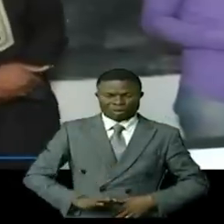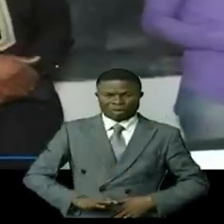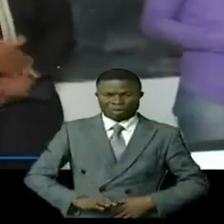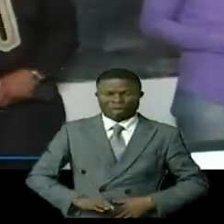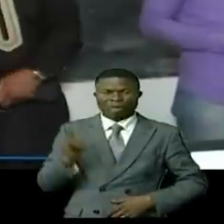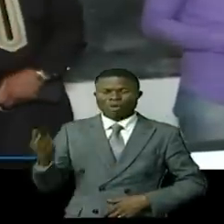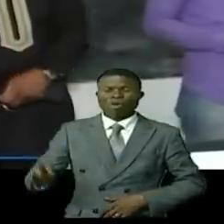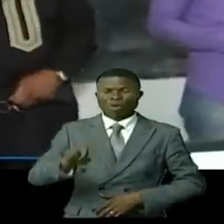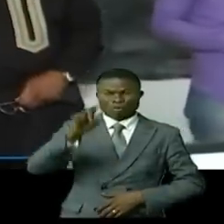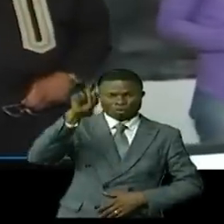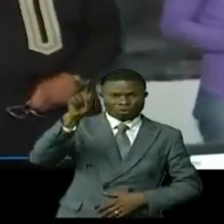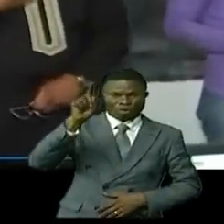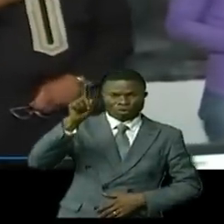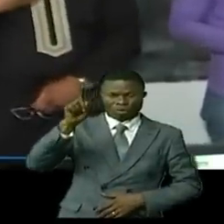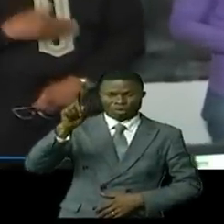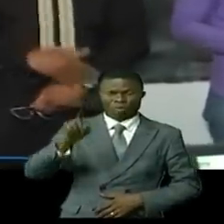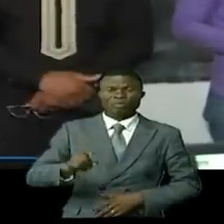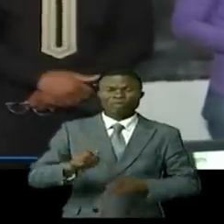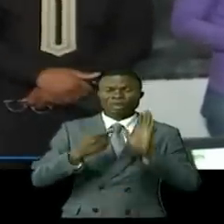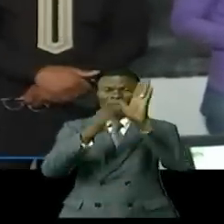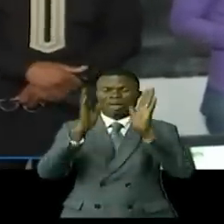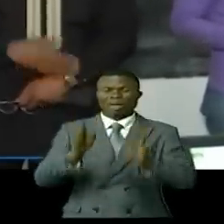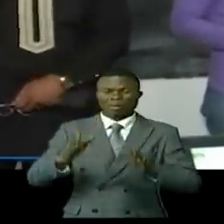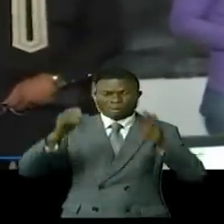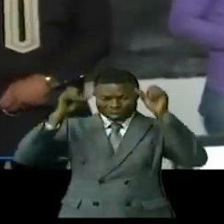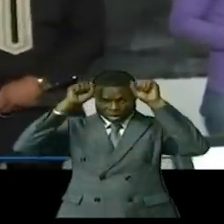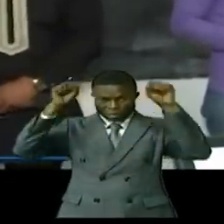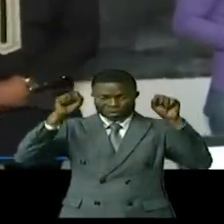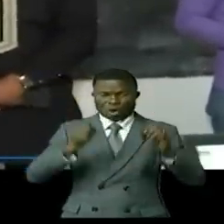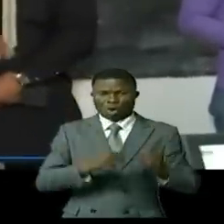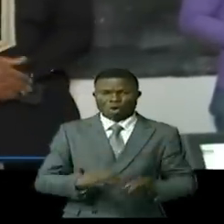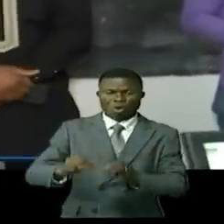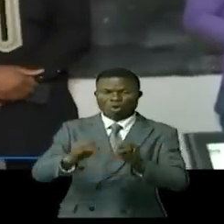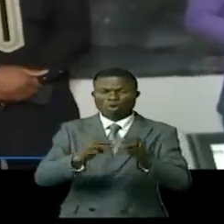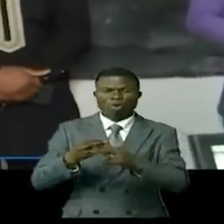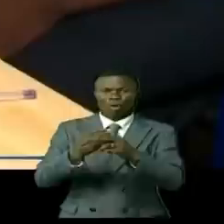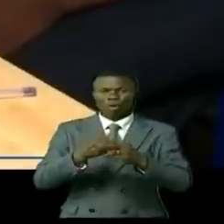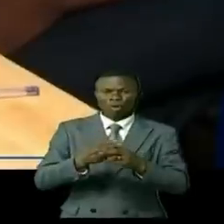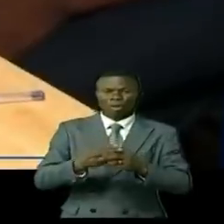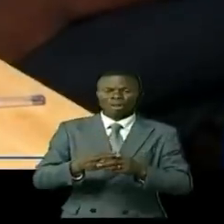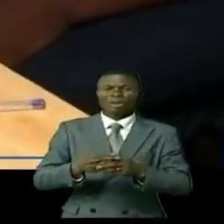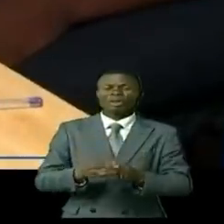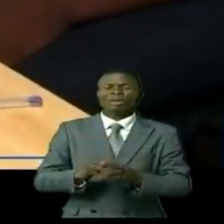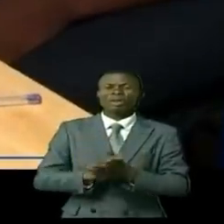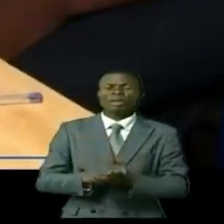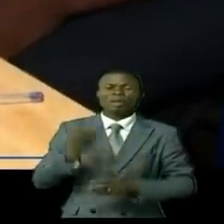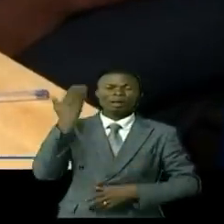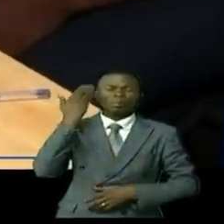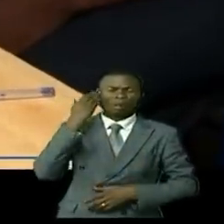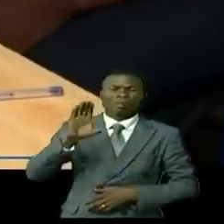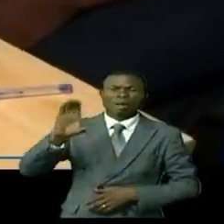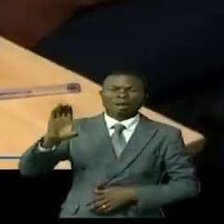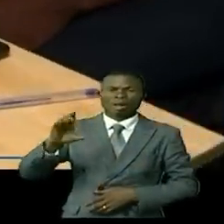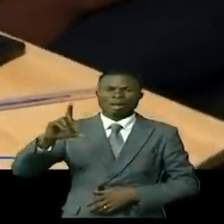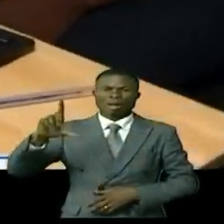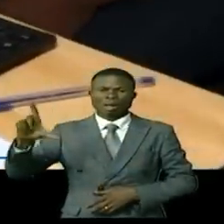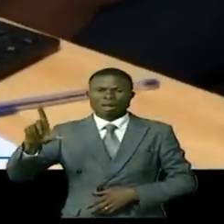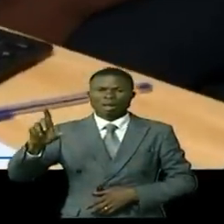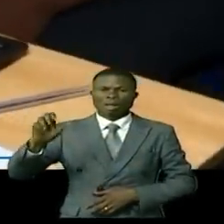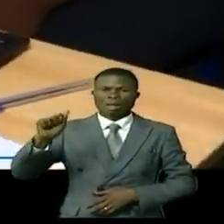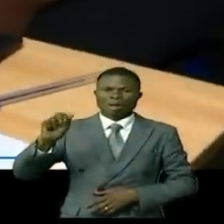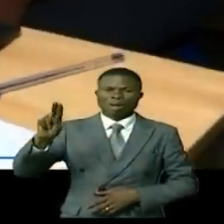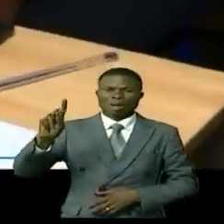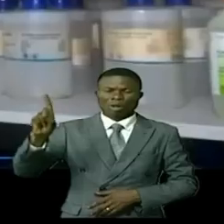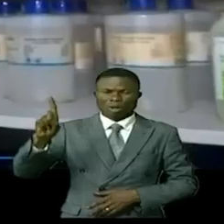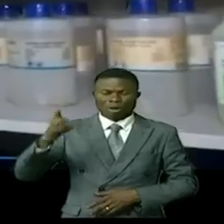Félix-Antoine Tshisekedi Tshilombo, le haut représentant du chef de l'État au mécanisme national de suivi de la COCAD, Claude Ibalankin Kolomba, a visité ses